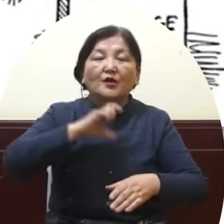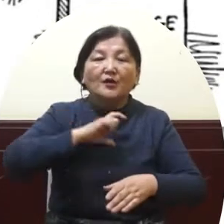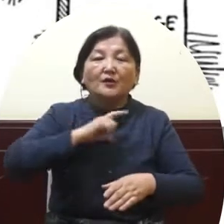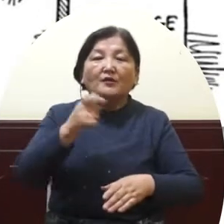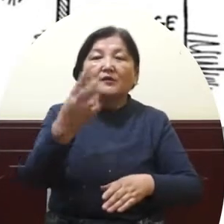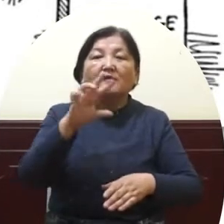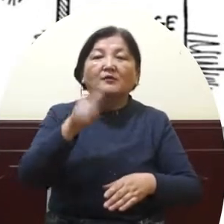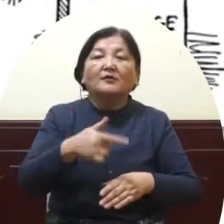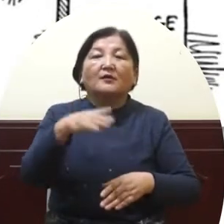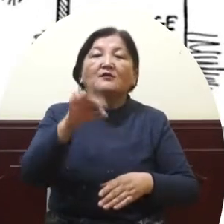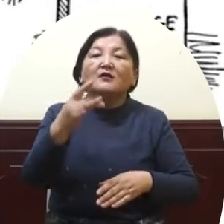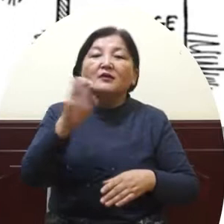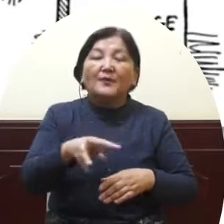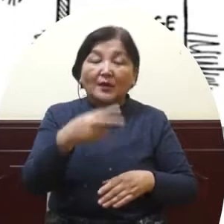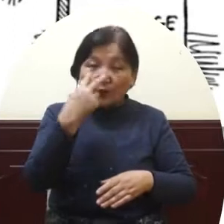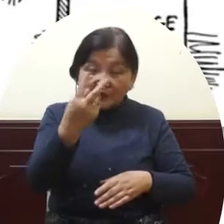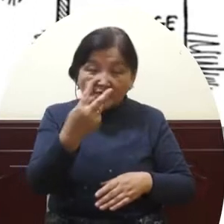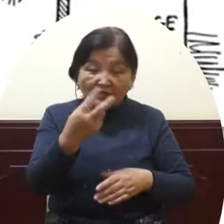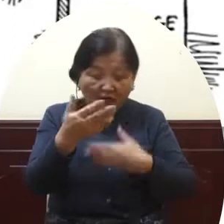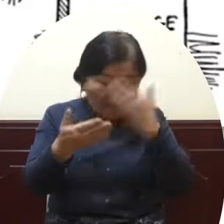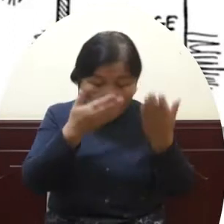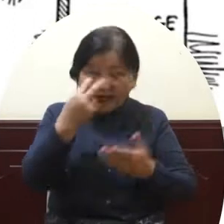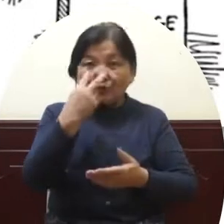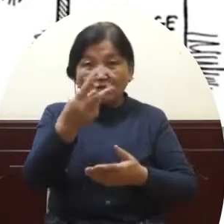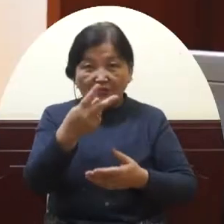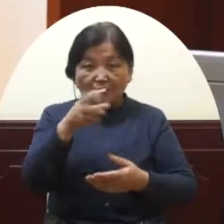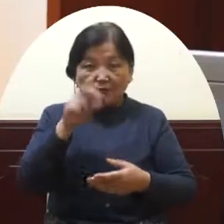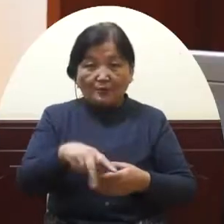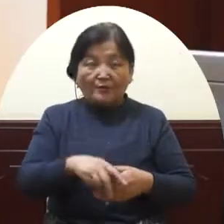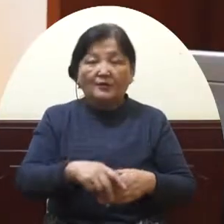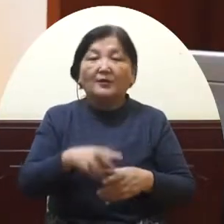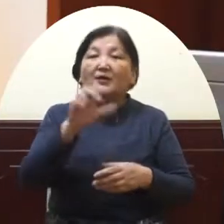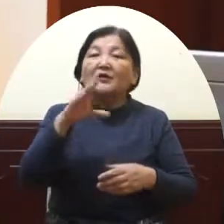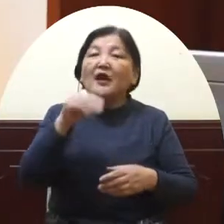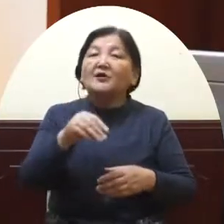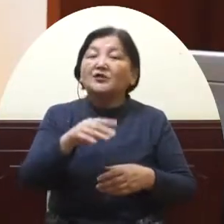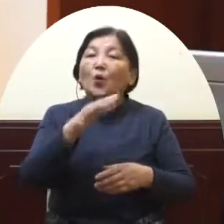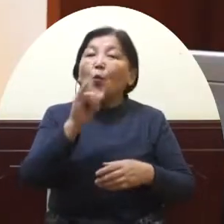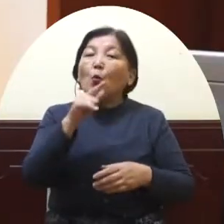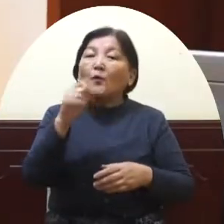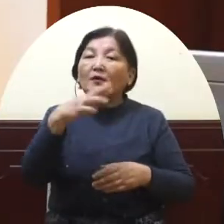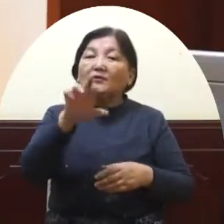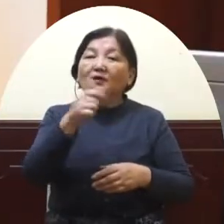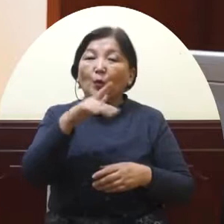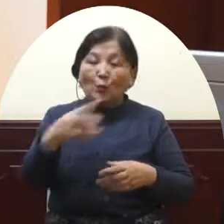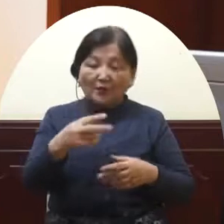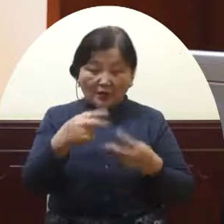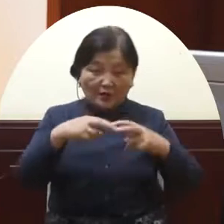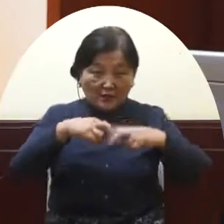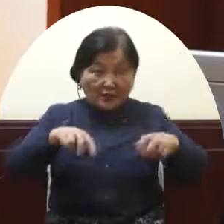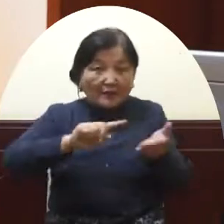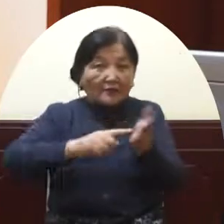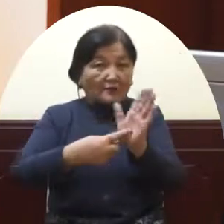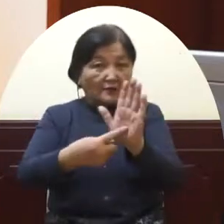бол хайж үзлээ. Энэ термийг хэрхэн тодорхойлдог юм бэ? Ямар хугацаанаар илэрхийлдэг юм бэ гэдэг асуудлыг.